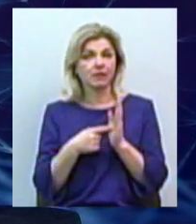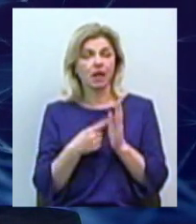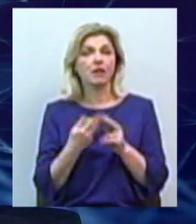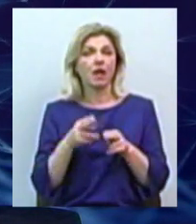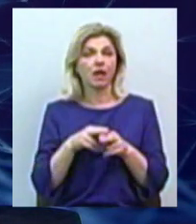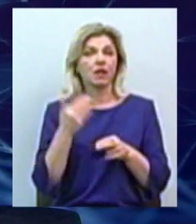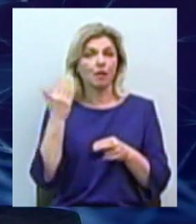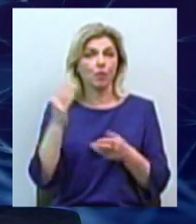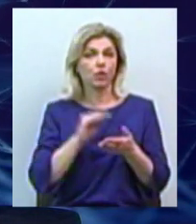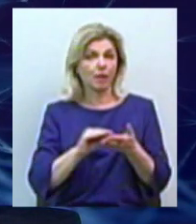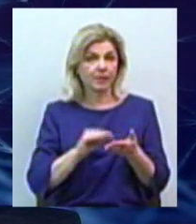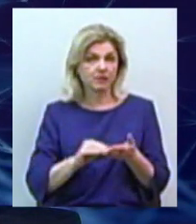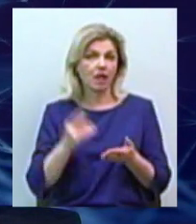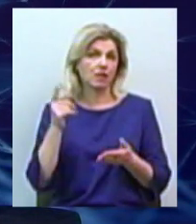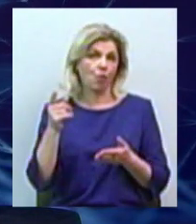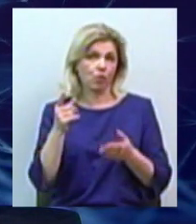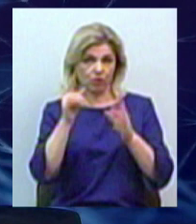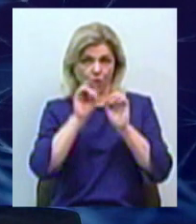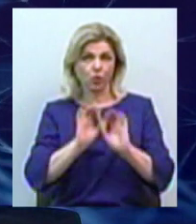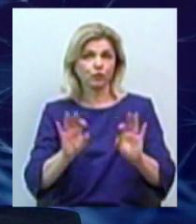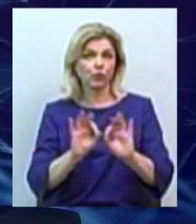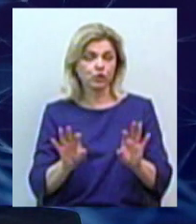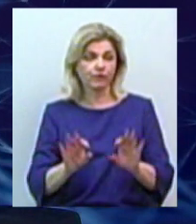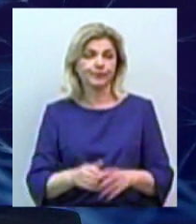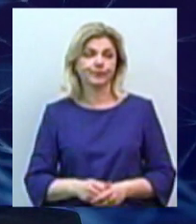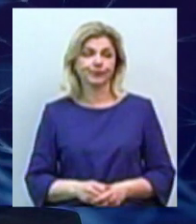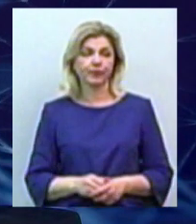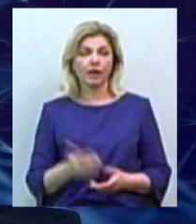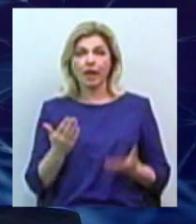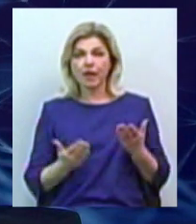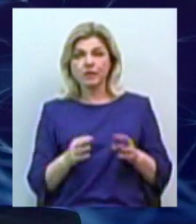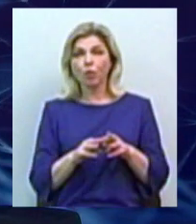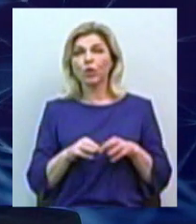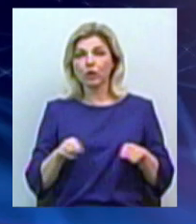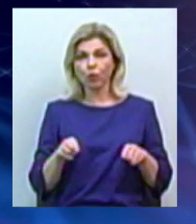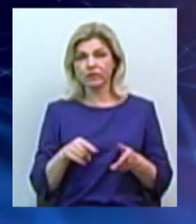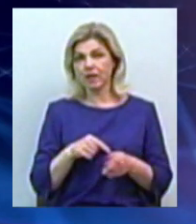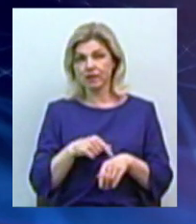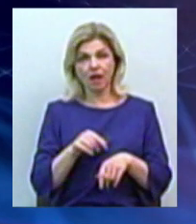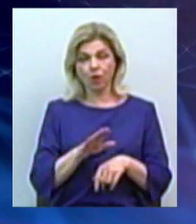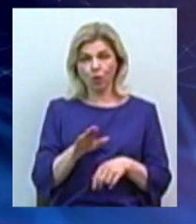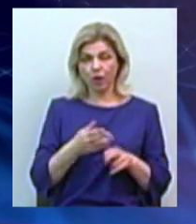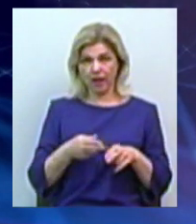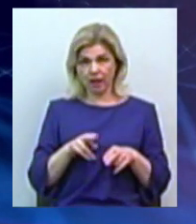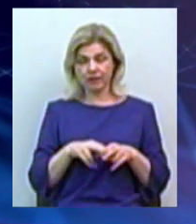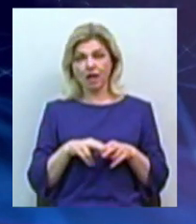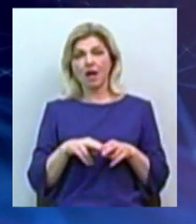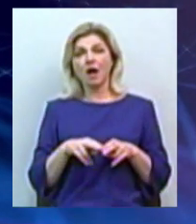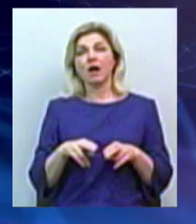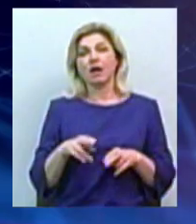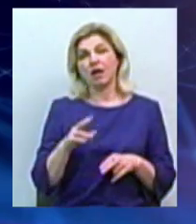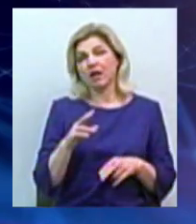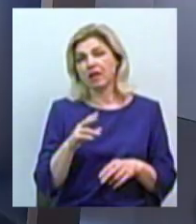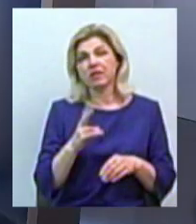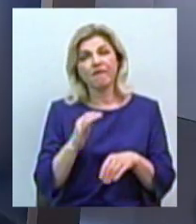його озвучив. Якщо урядовці не реагують на ці звернення, то не факт, що і президент відреагує, але все